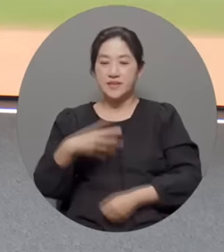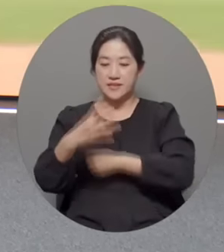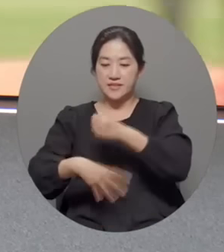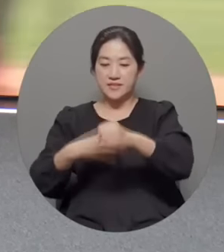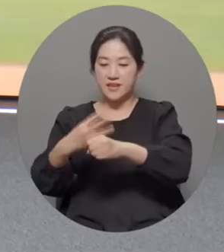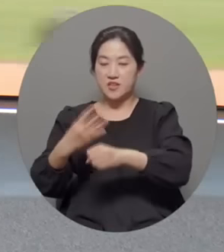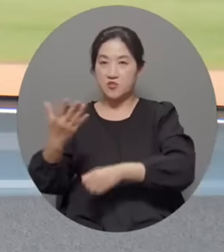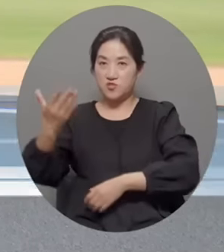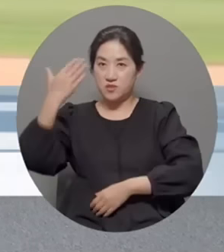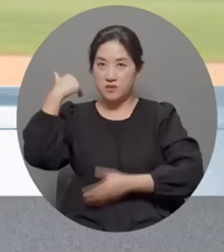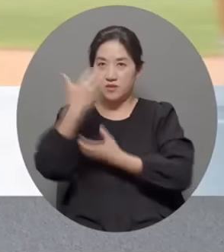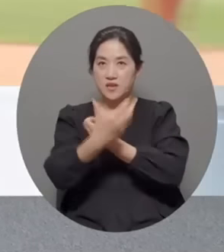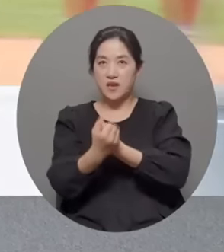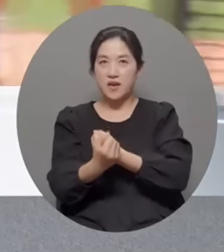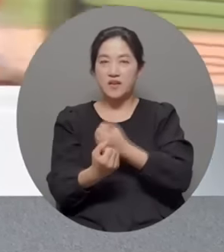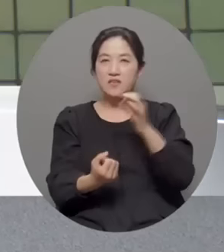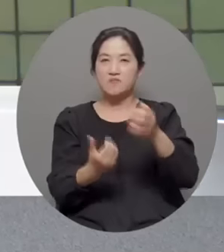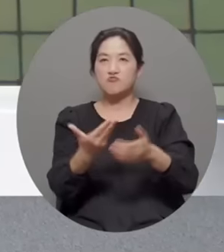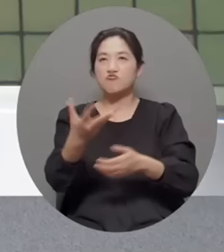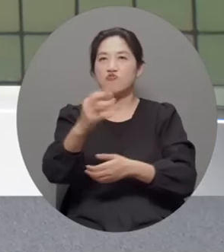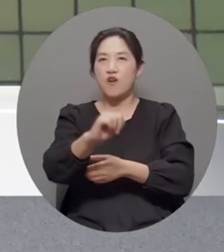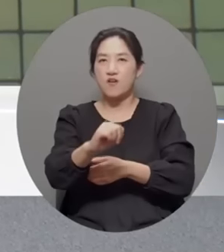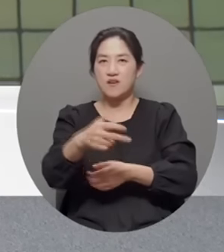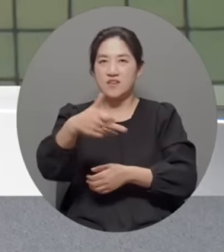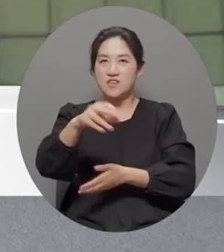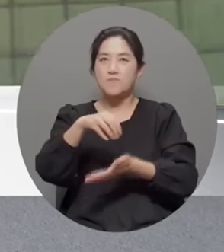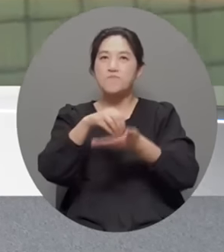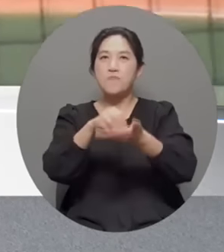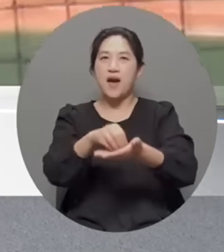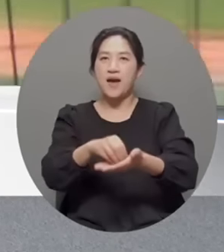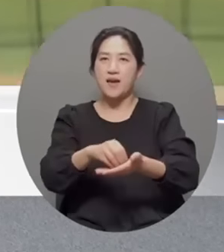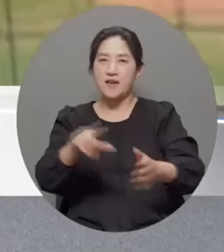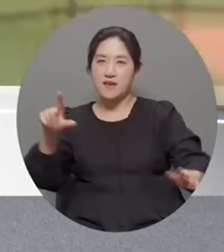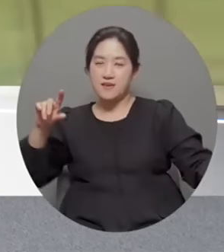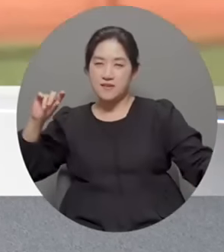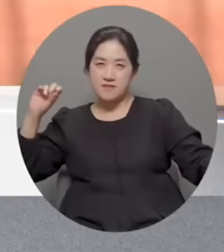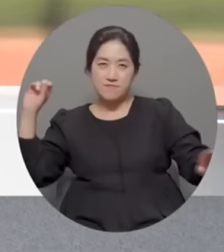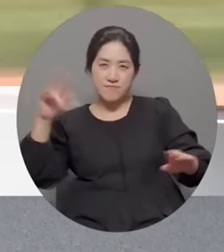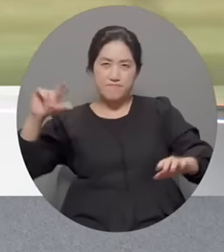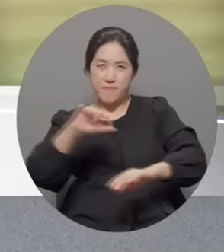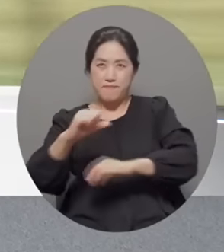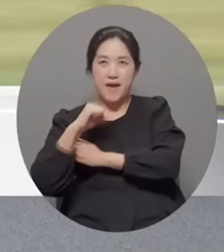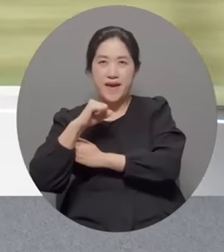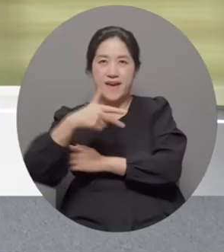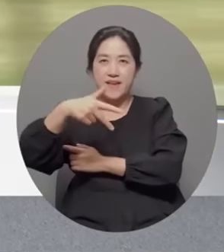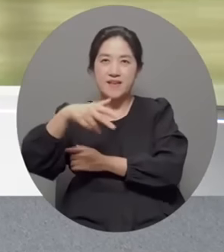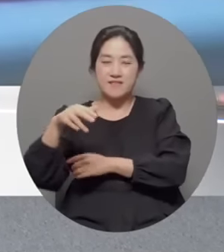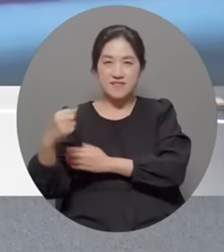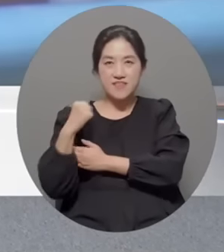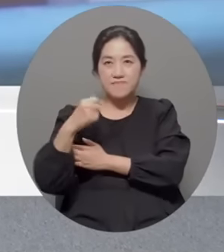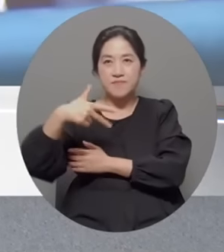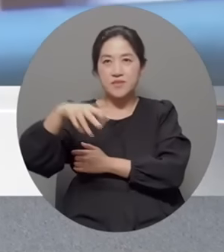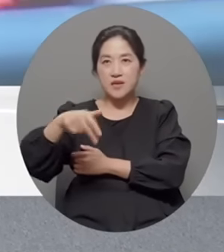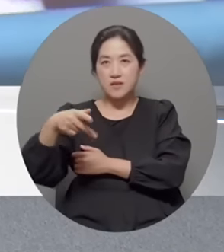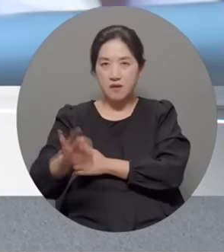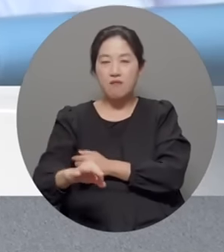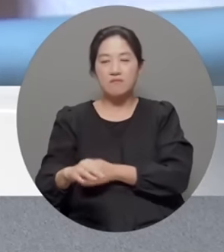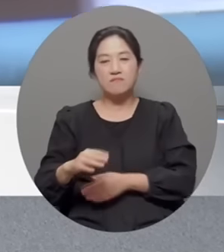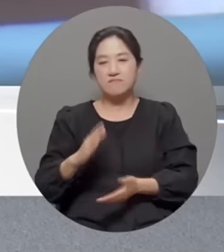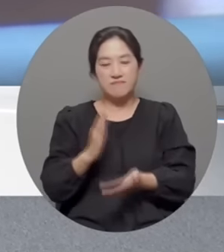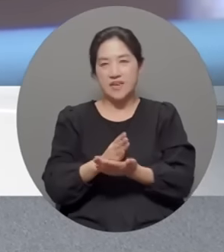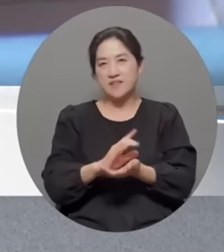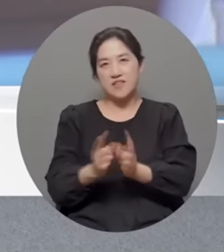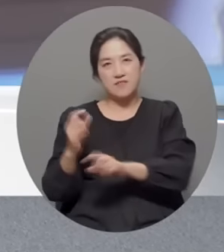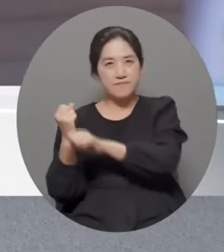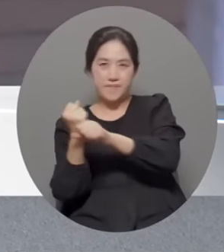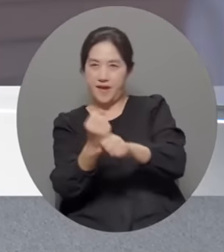4년 전 계약금 9억 원을 받고 키움에 입단했던 강속구 투수 장재영 선수가 타자로의 변신을 선언했습니다. 새 출발에